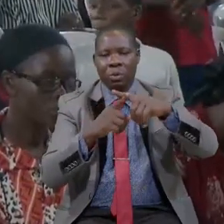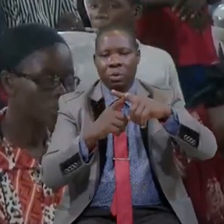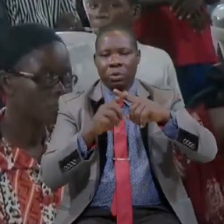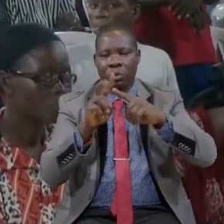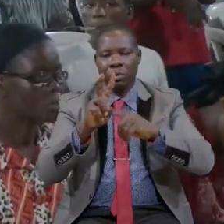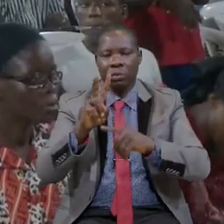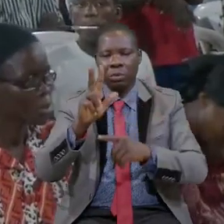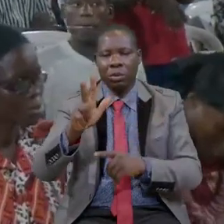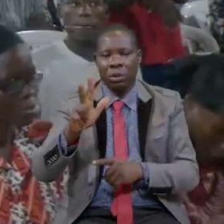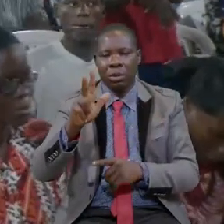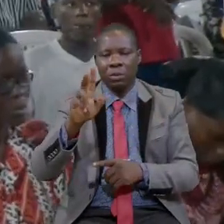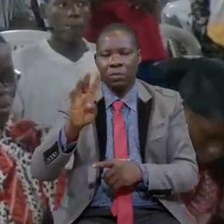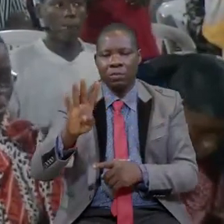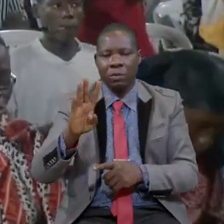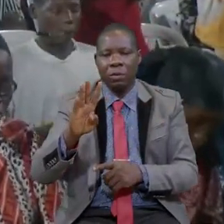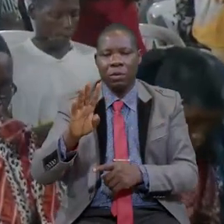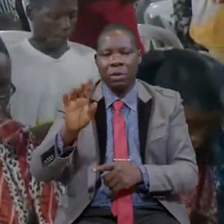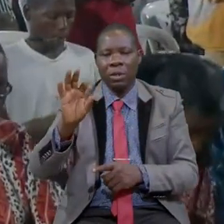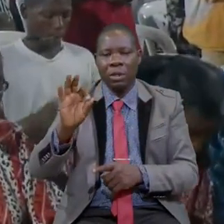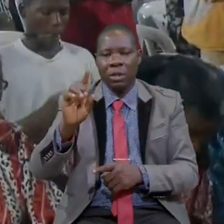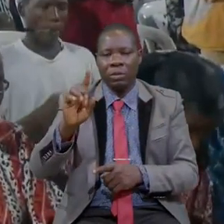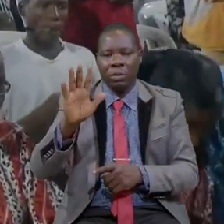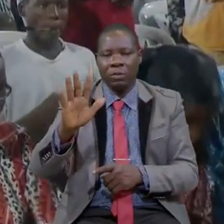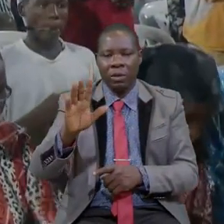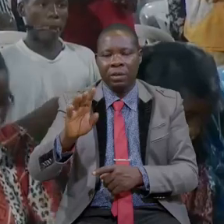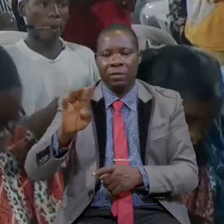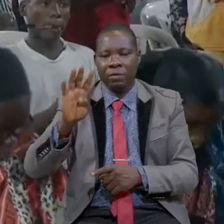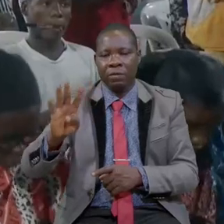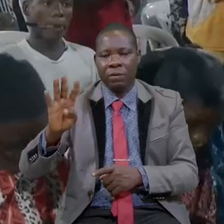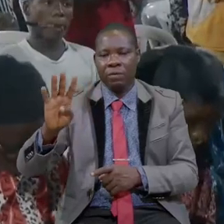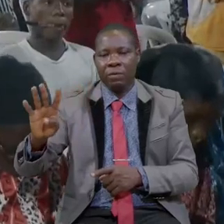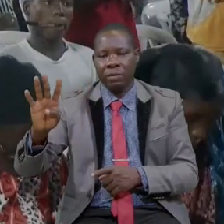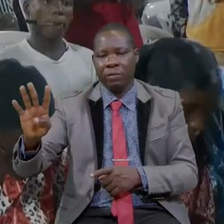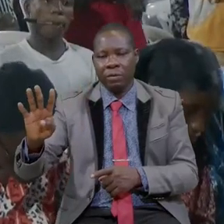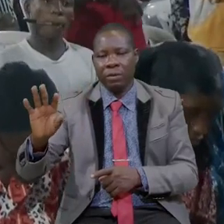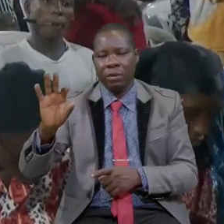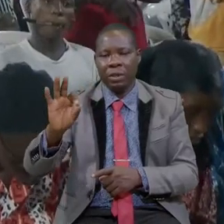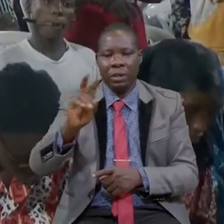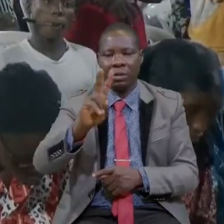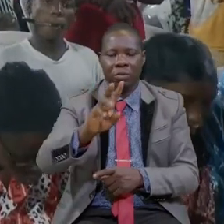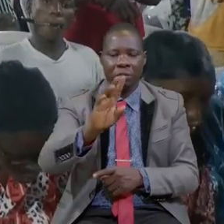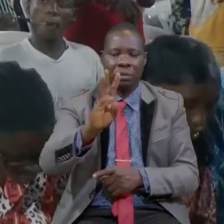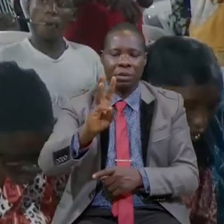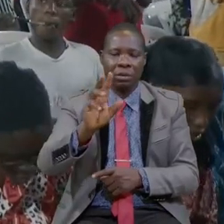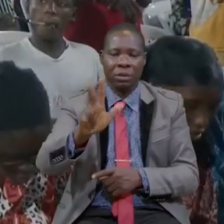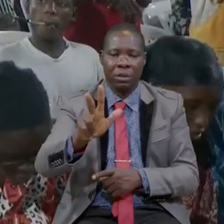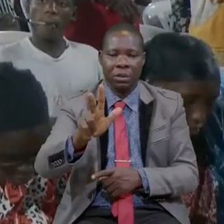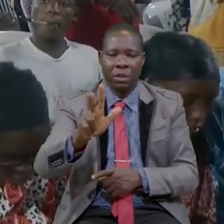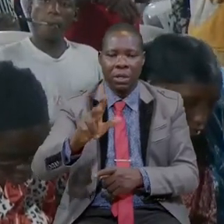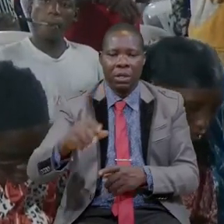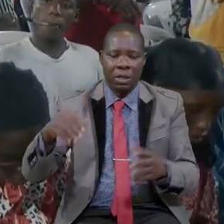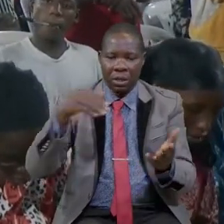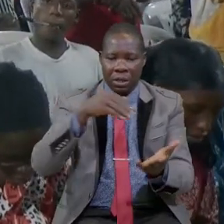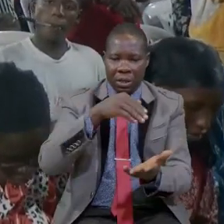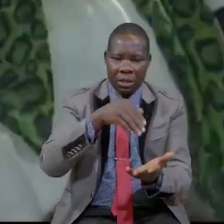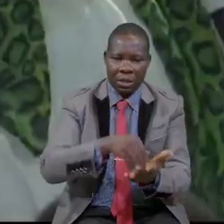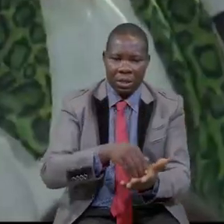44 92 63. Je reprends. Plus